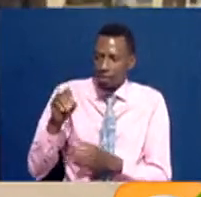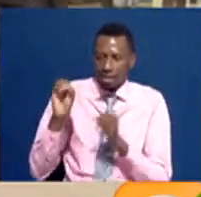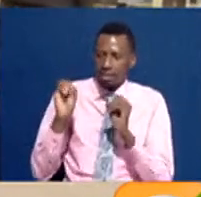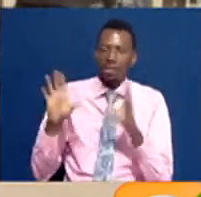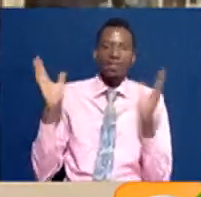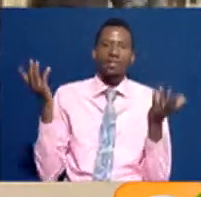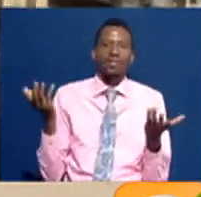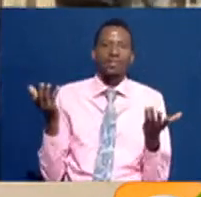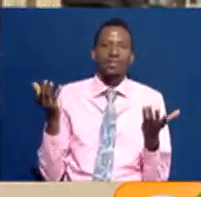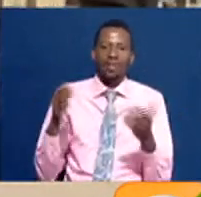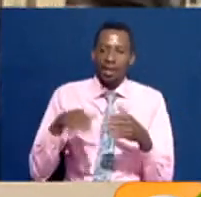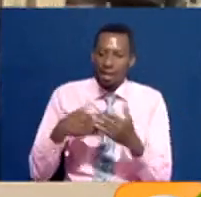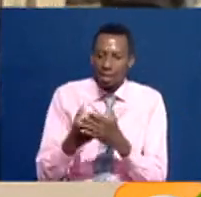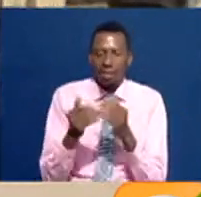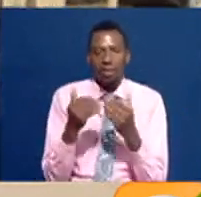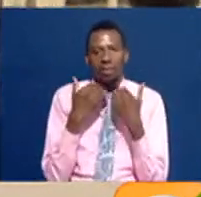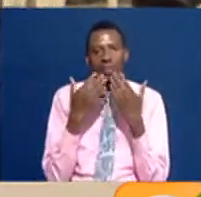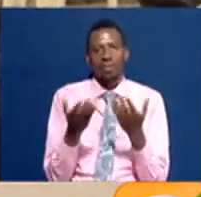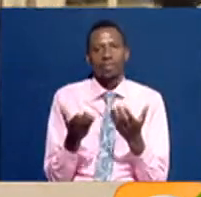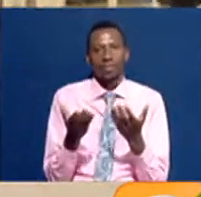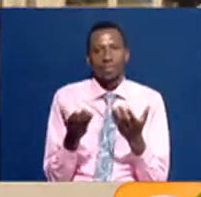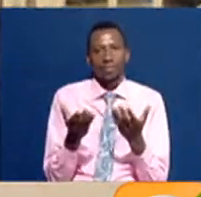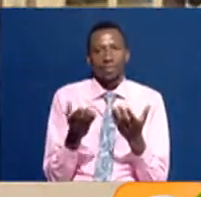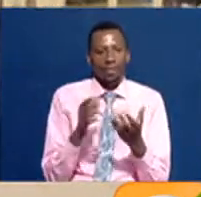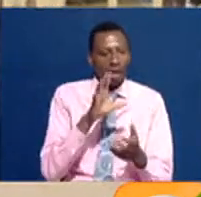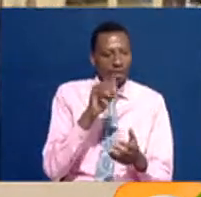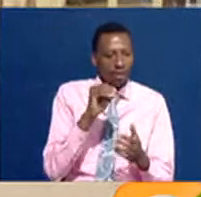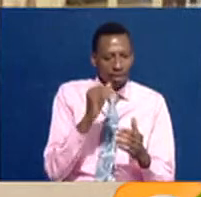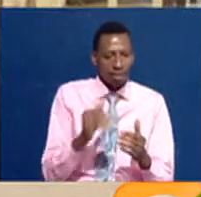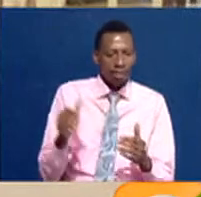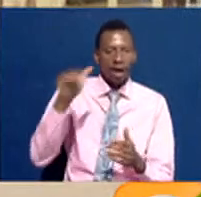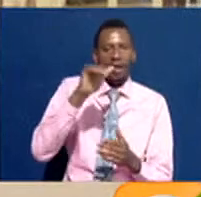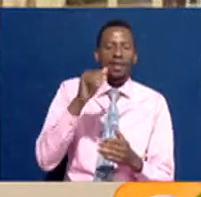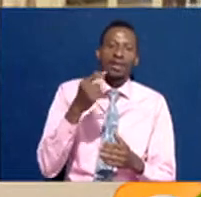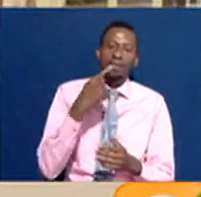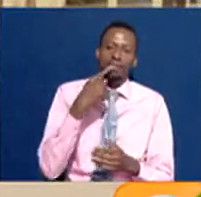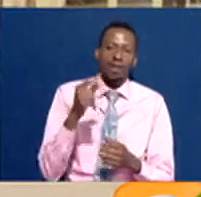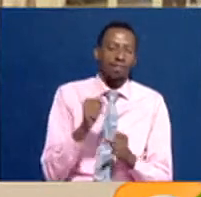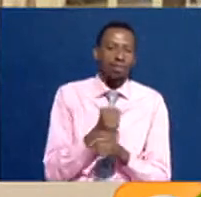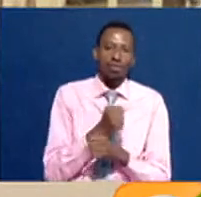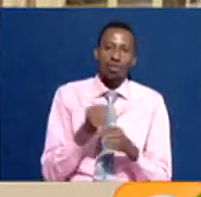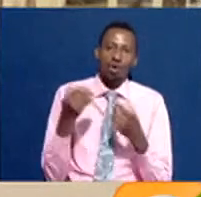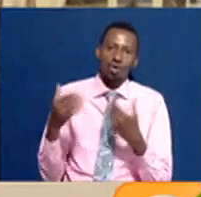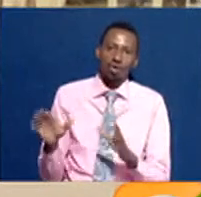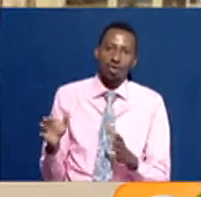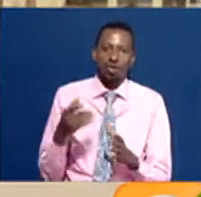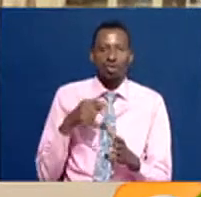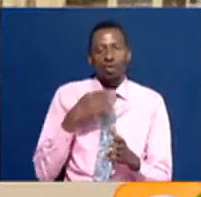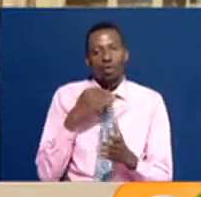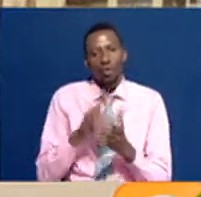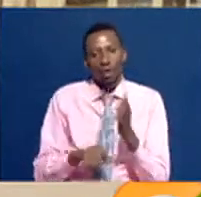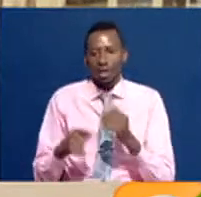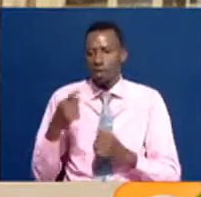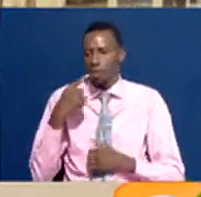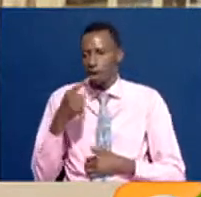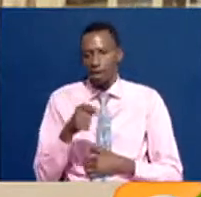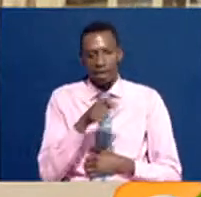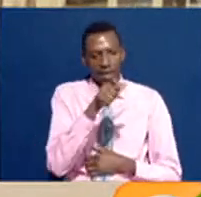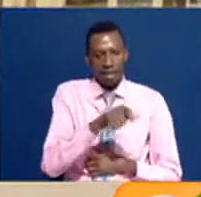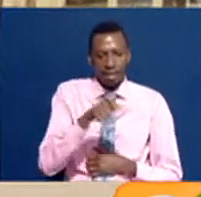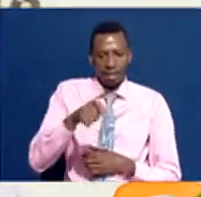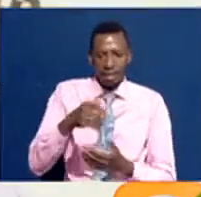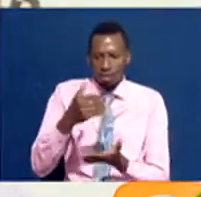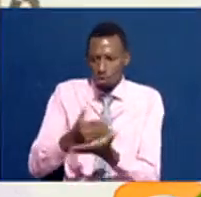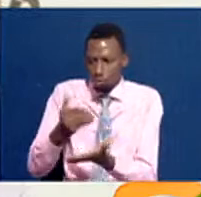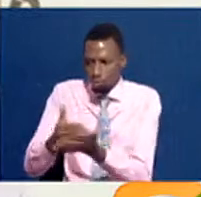itaenda. Hata yeye simufikisha. Sio anatoa 50 unaweka 100. Hiyo ni hasara sio tuwezi beba au na. Tunataka kuongeza sisi tufikishe shilingi 100 kwa every stage 100